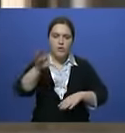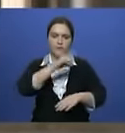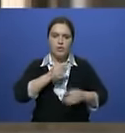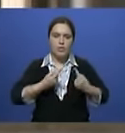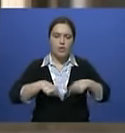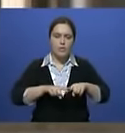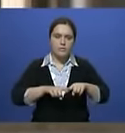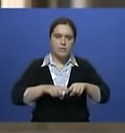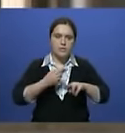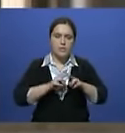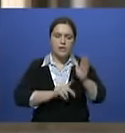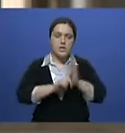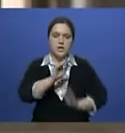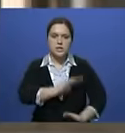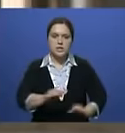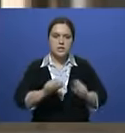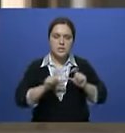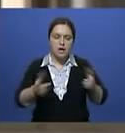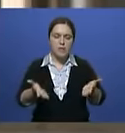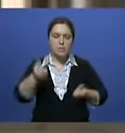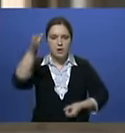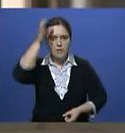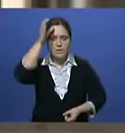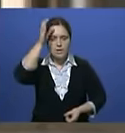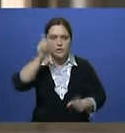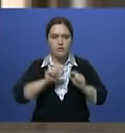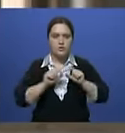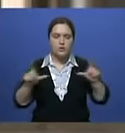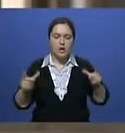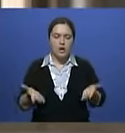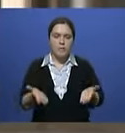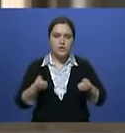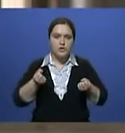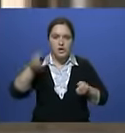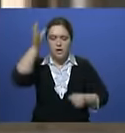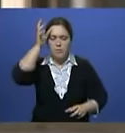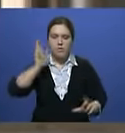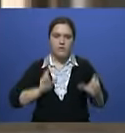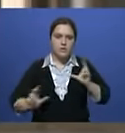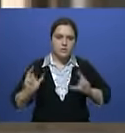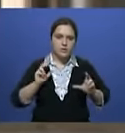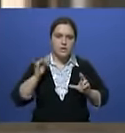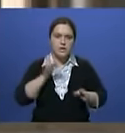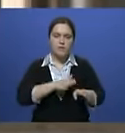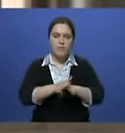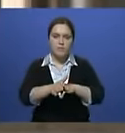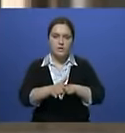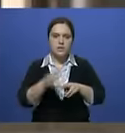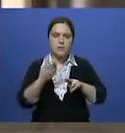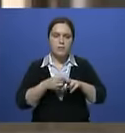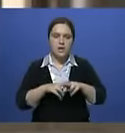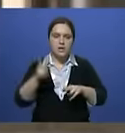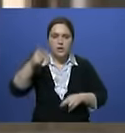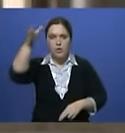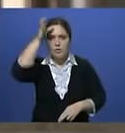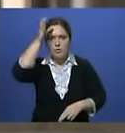начиная с детского садика получения образования в школе получения образования в высших учебных заведениях и воплощение в жизнь этого